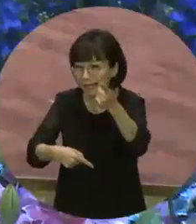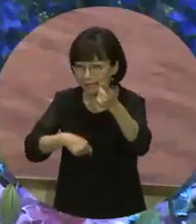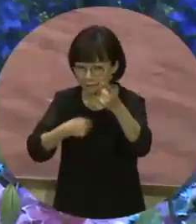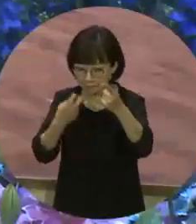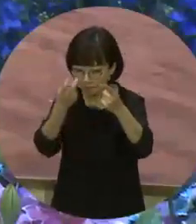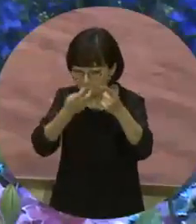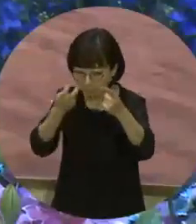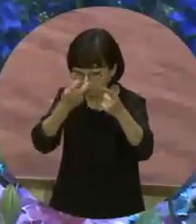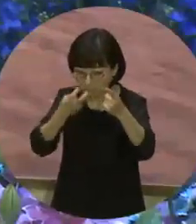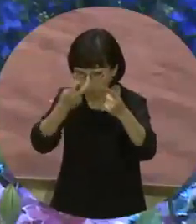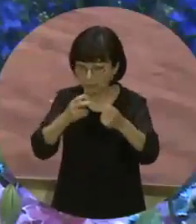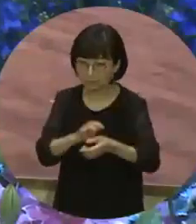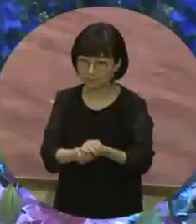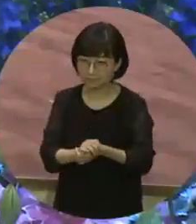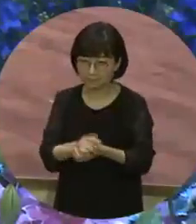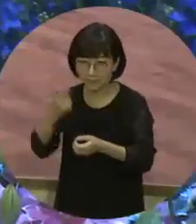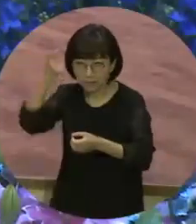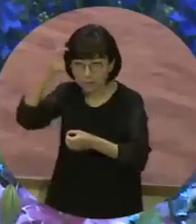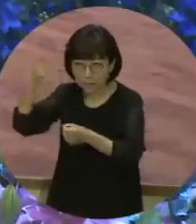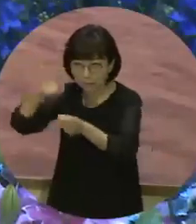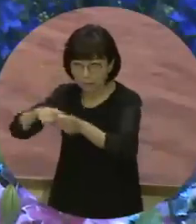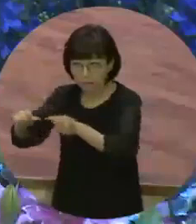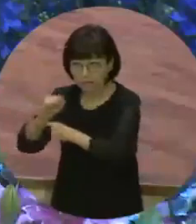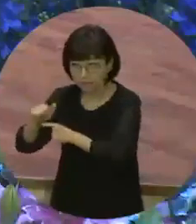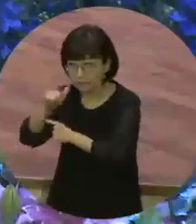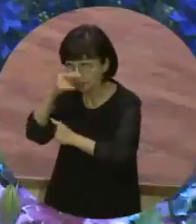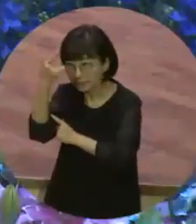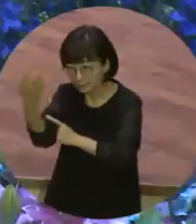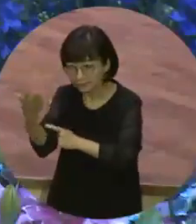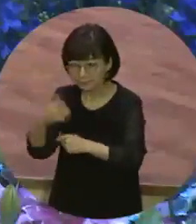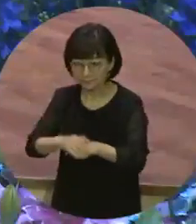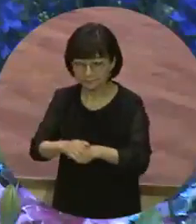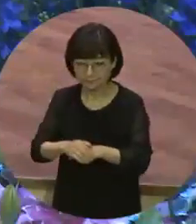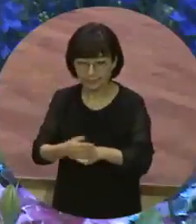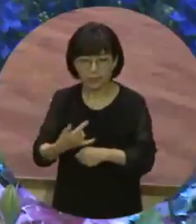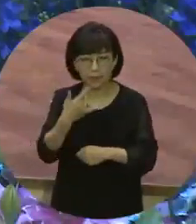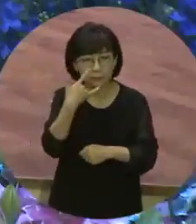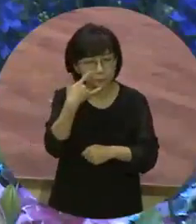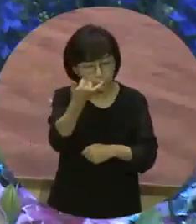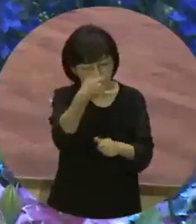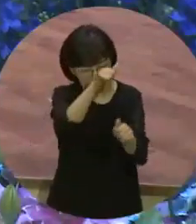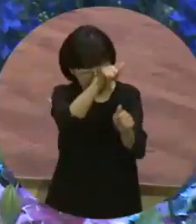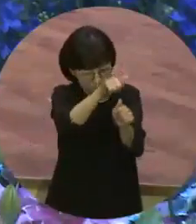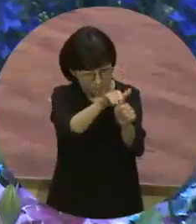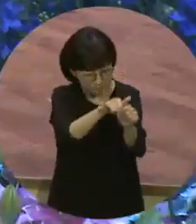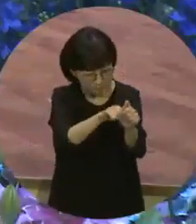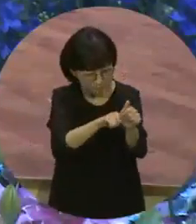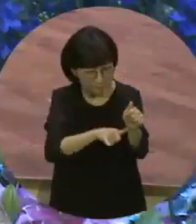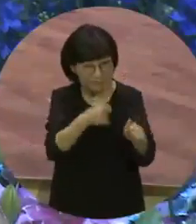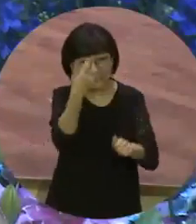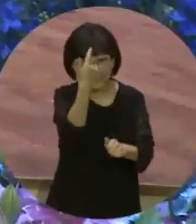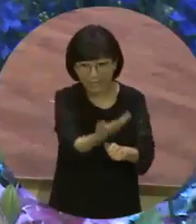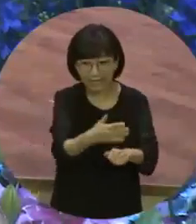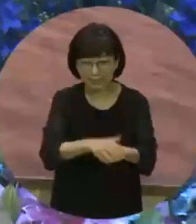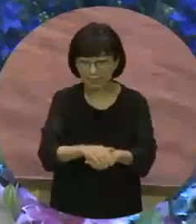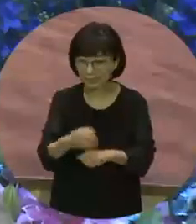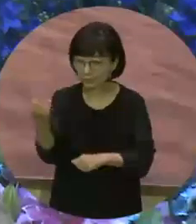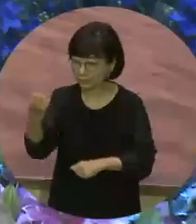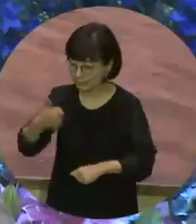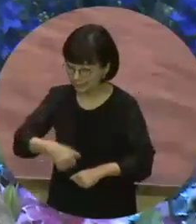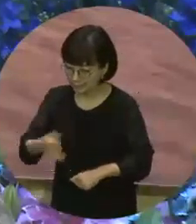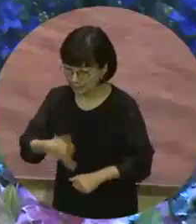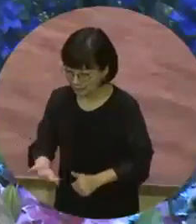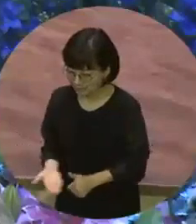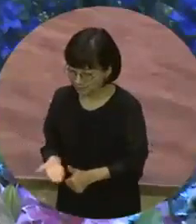부분, 효도, 정말 부모님을 향해서 효도하고 있는지, 자녀 양육은 제대로